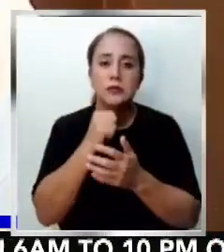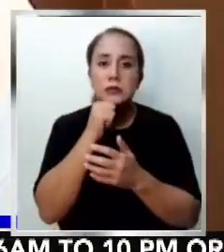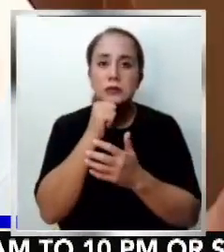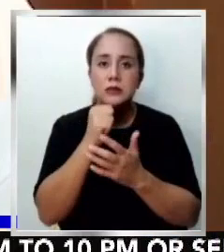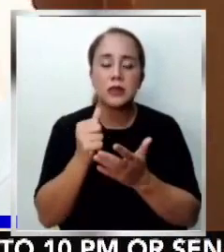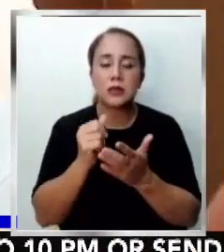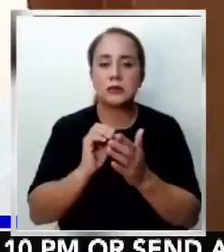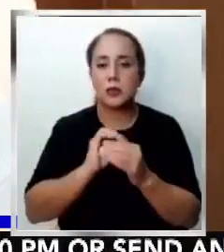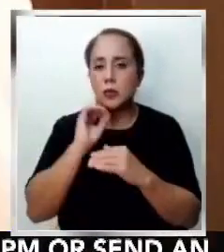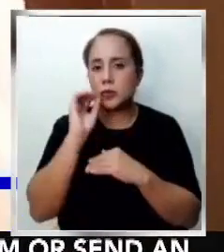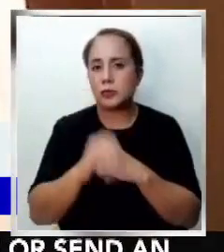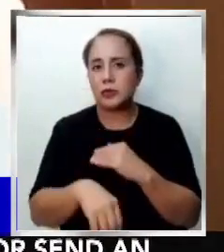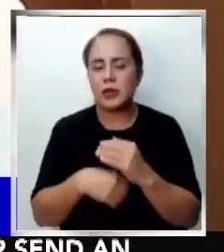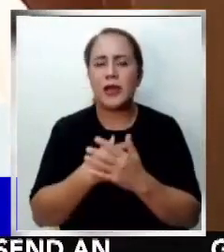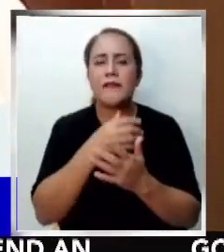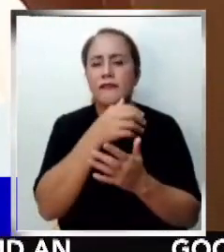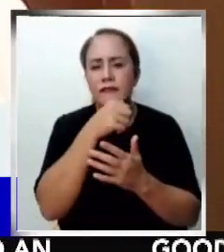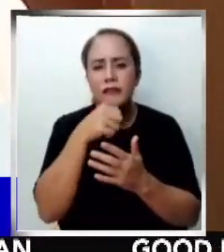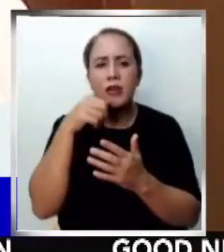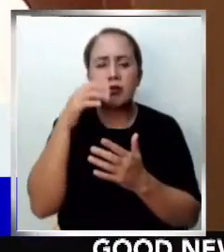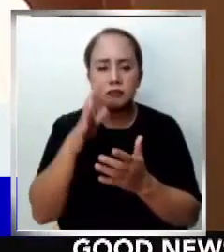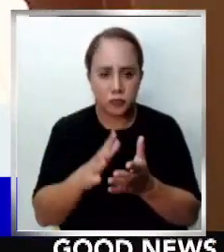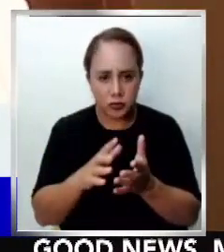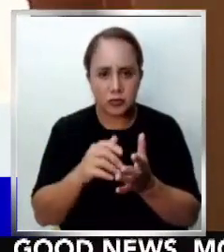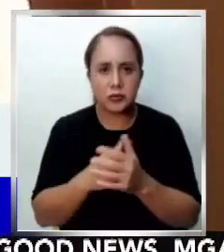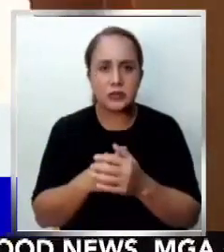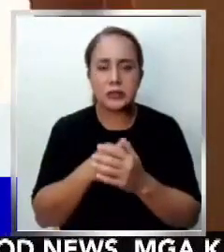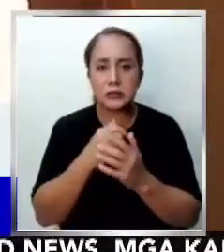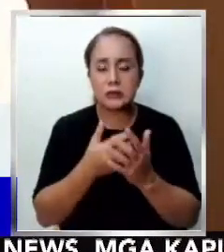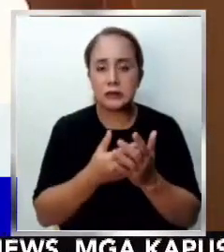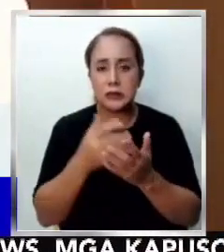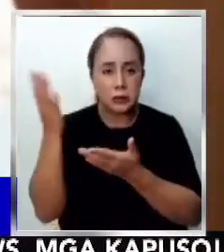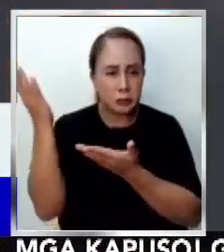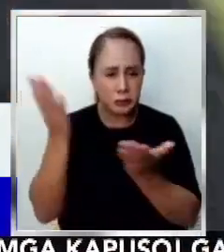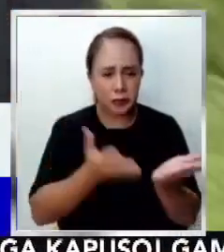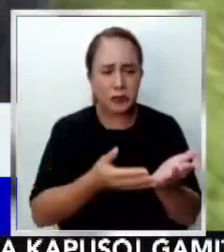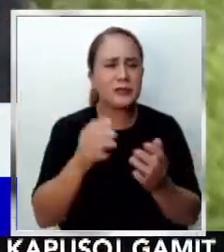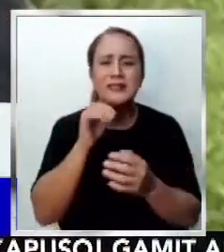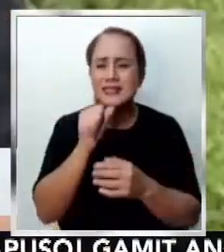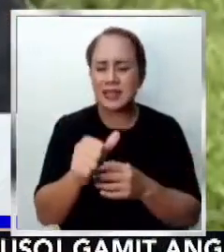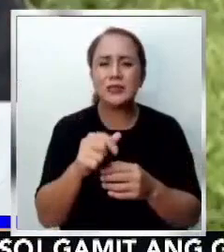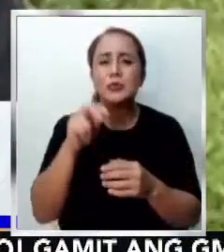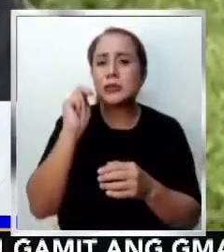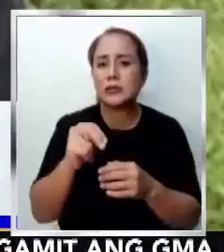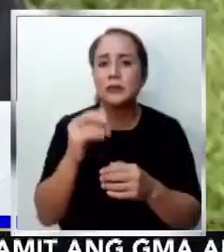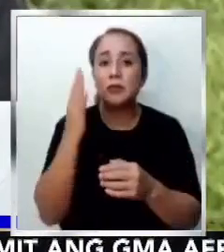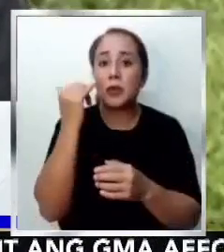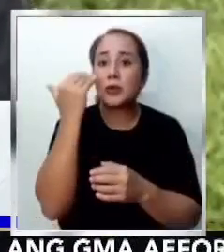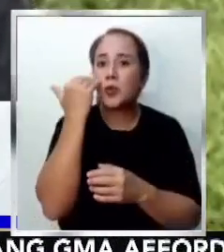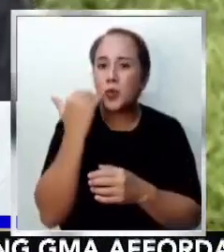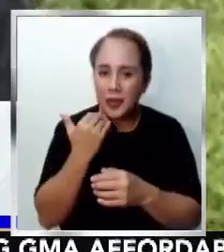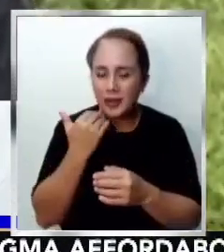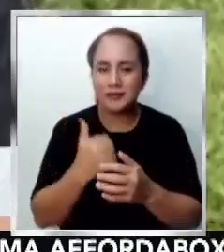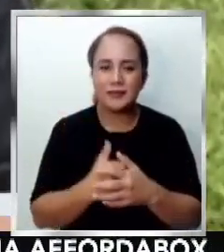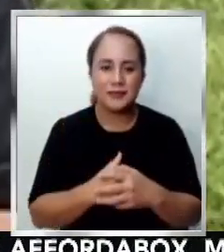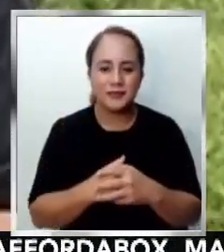The farmers are not against importation. We know we need it because kulang. Mula sa GMA Regional